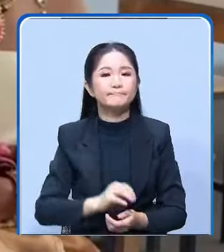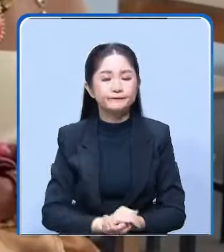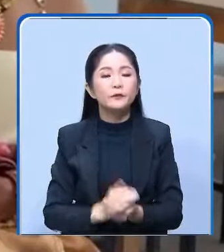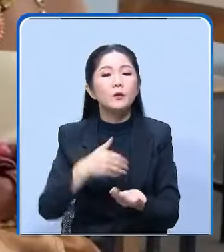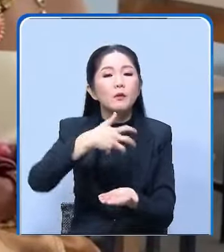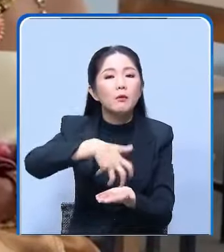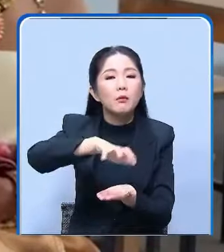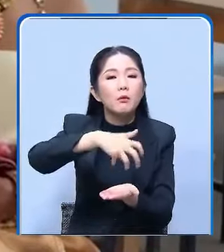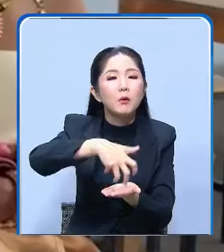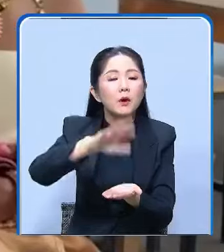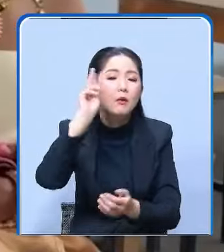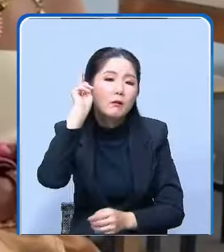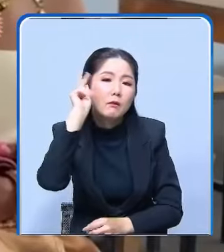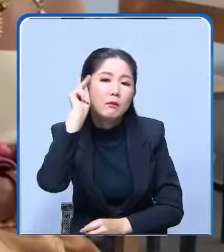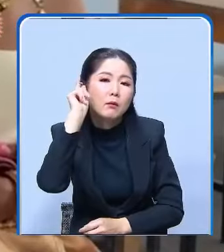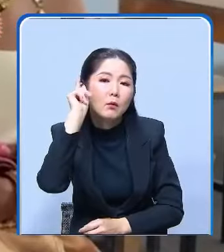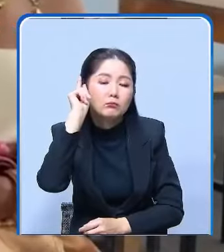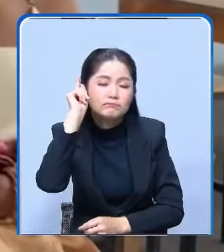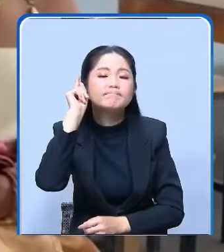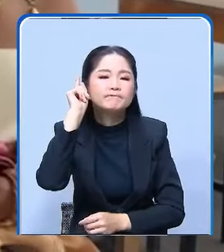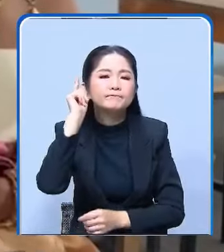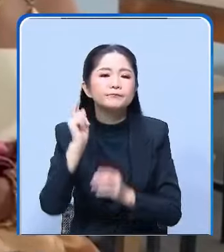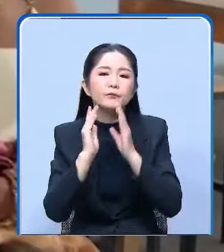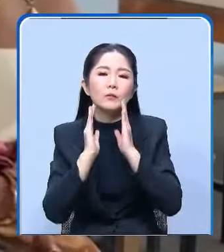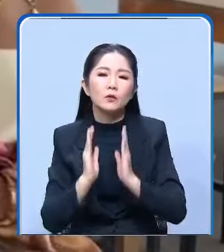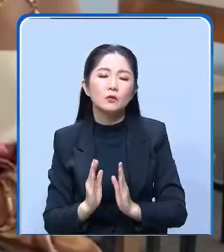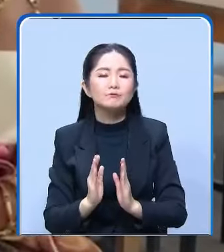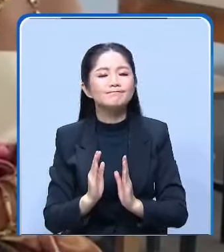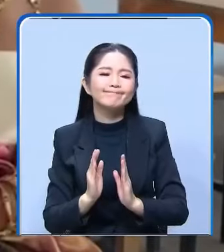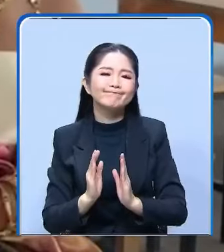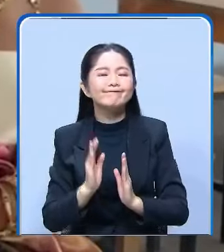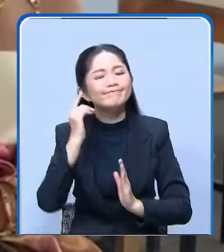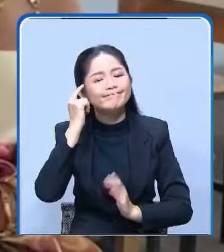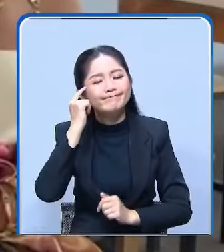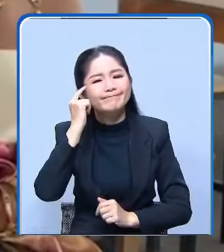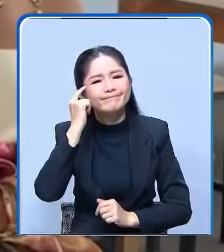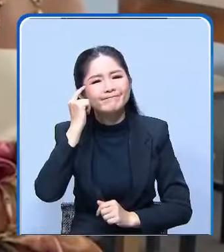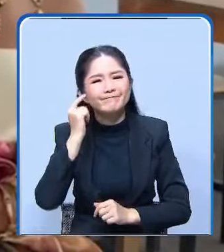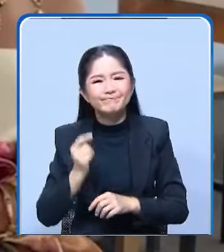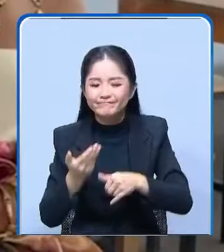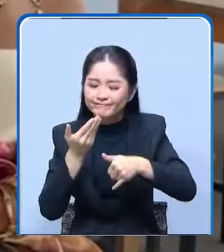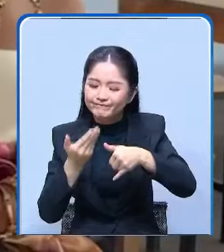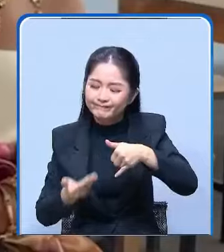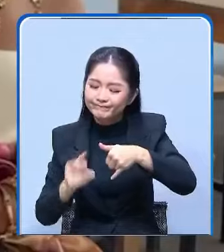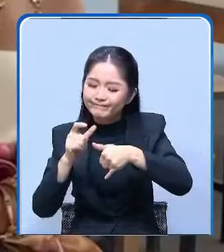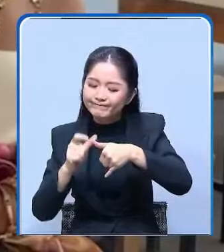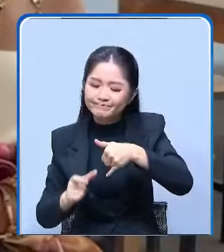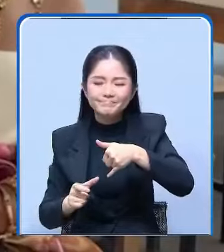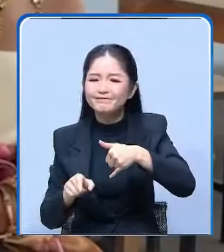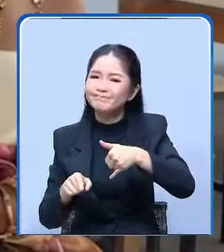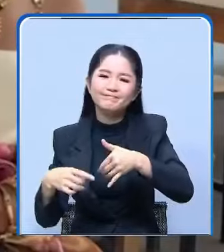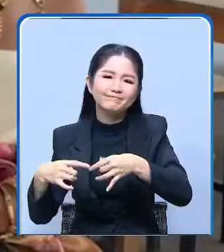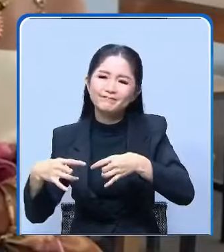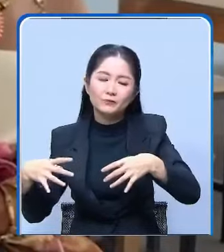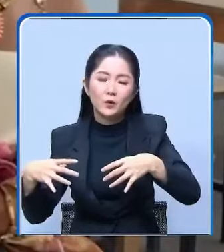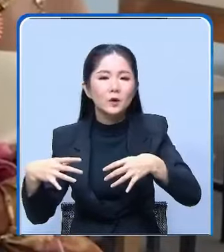าวนี้คือก็มี2ฝ่ายนะครับว ่ าอีกด้านนึงก็มีการพูดถึงพฤติกรรมเหล่านี้แต่อีกด้านนึงเนี่ยก็อย่าไปเห